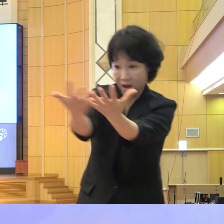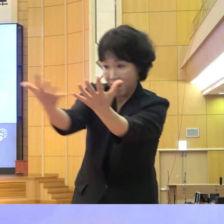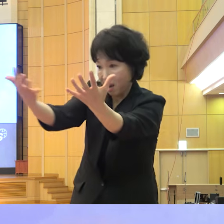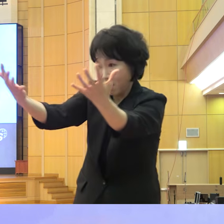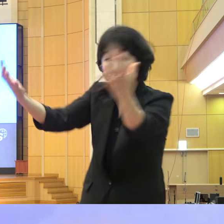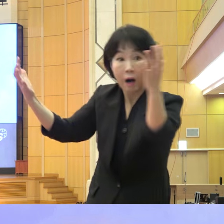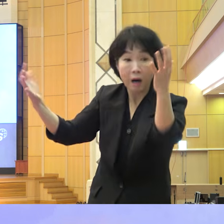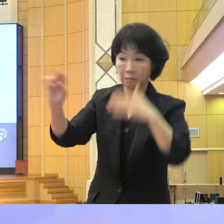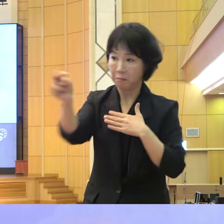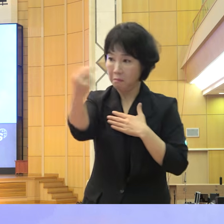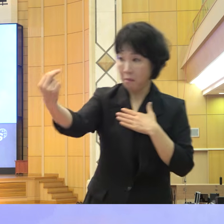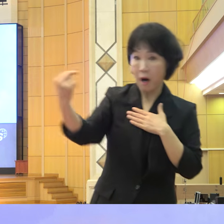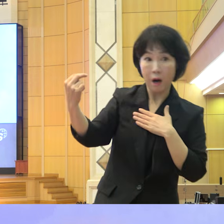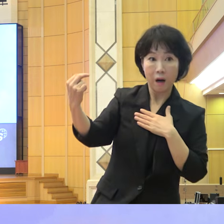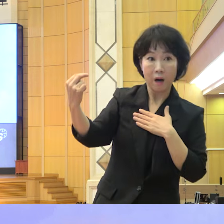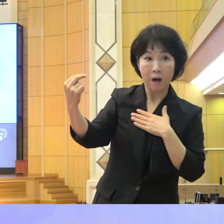사람들이